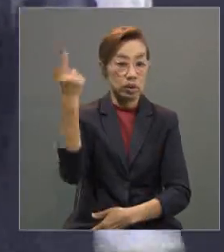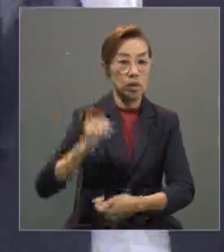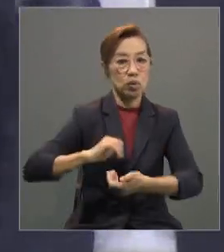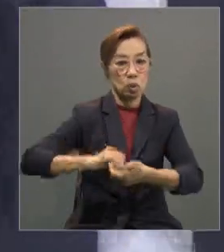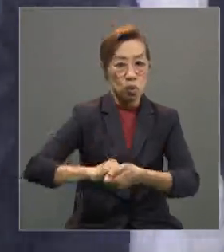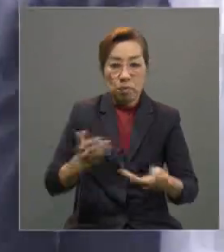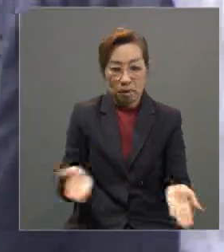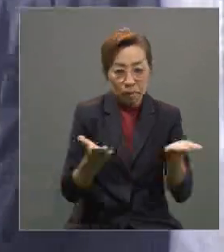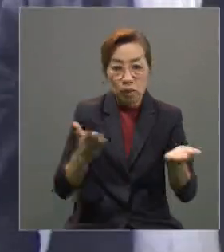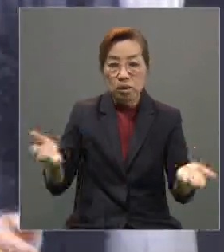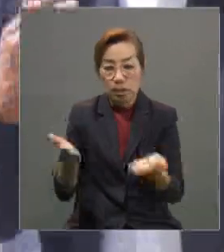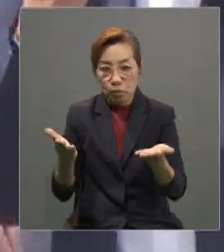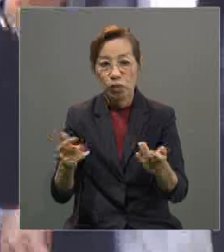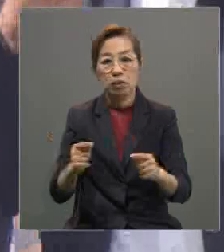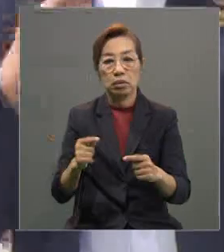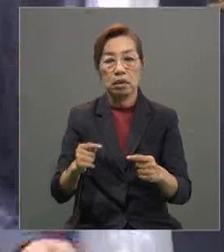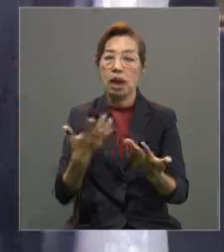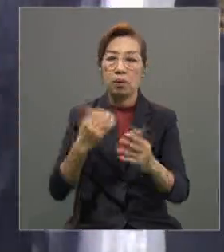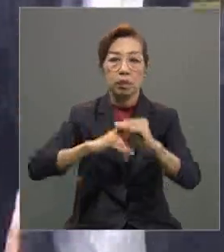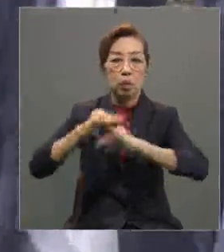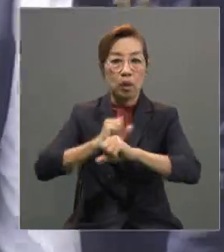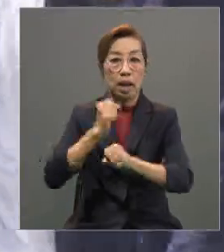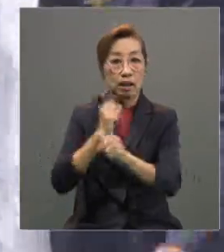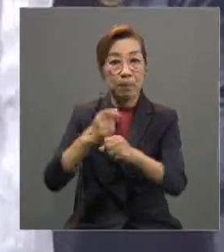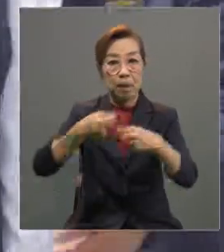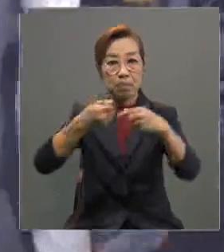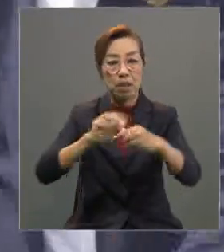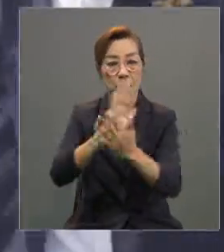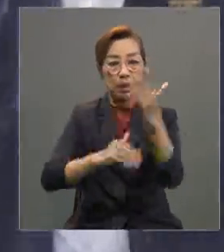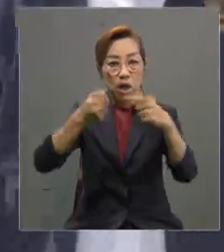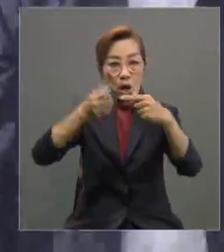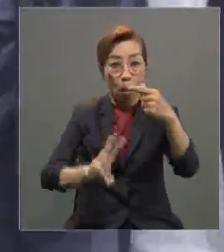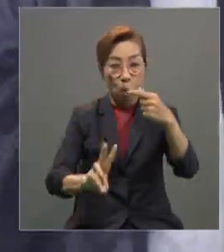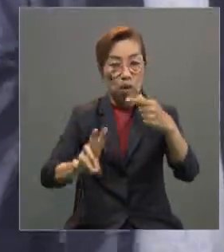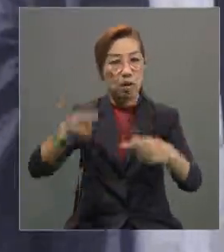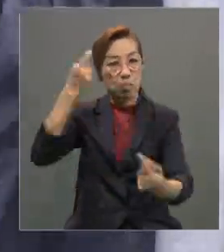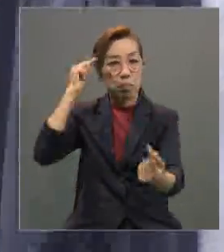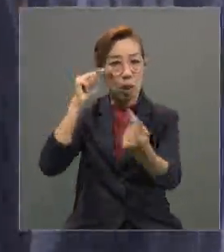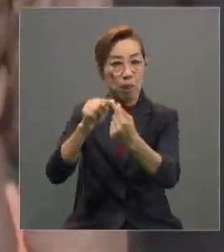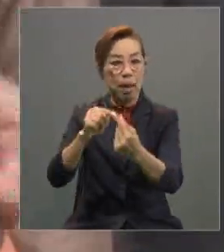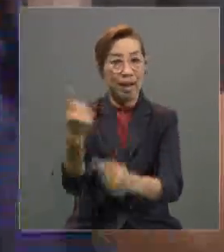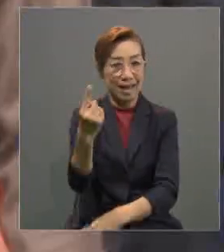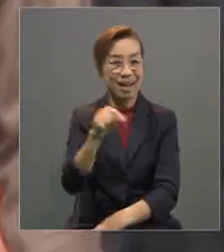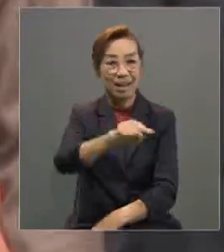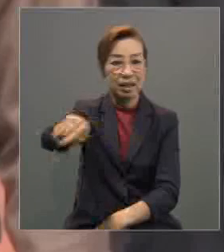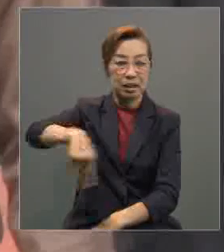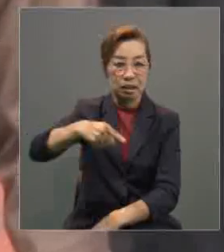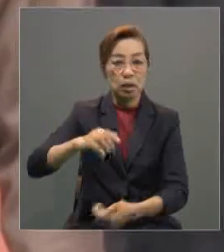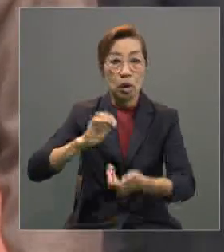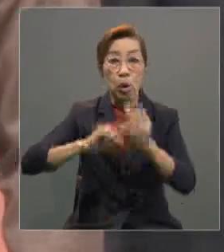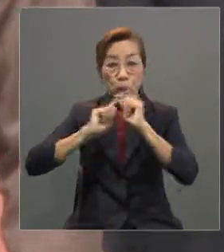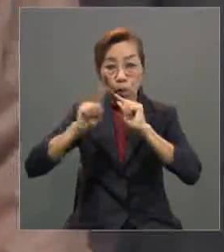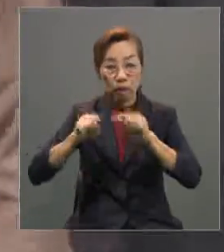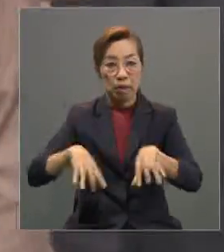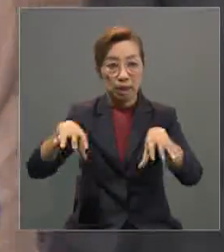เที่ยวในภูมิภาคเข้าด้วยกันผ่านโครงการ 6ประเทศ 1จุดหมายปลายทางพร้อมปรับปรุงข้อตกลงว่าด้วยการข้ามชาย